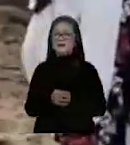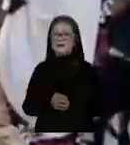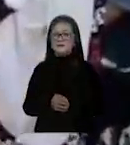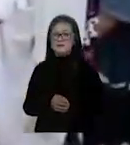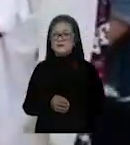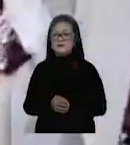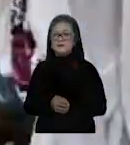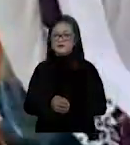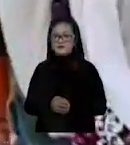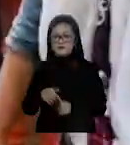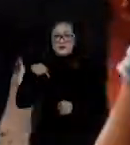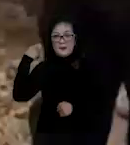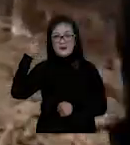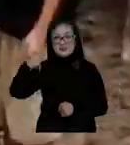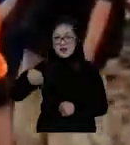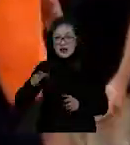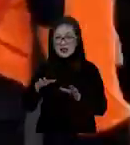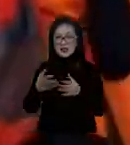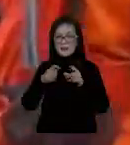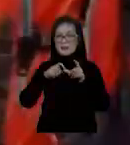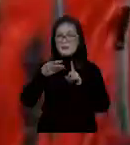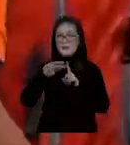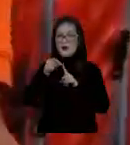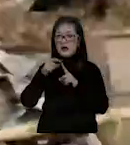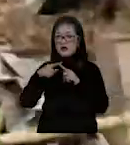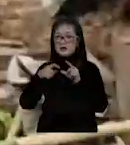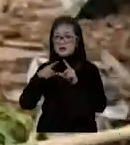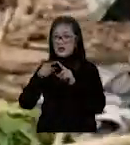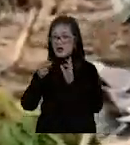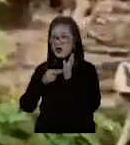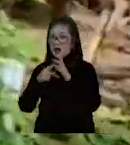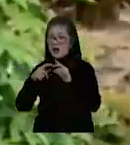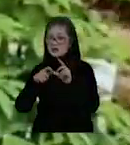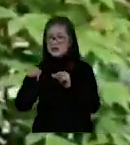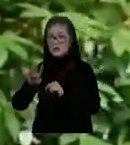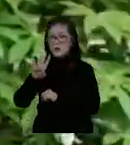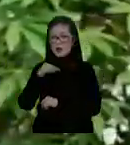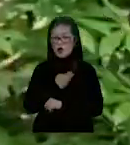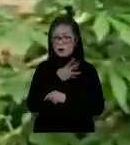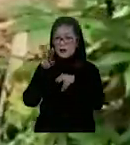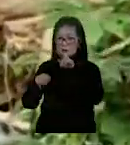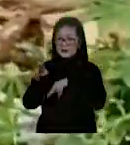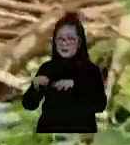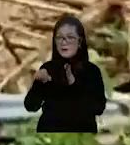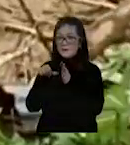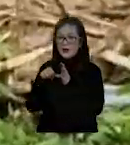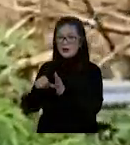Hingga saat ini, tim Basarnas masih mencari 4 korban yang hilang dibantu warga setempat dengan menggunakan alat berat.